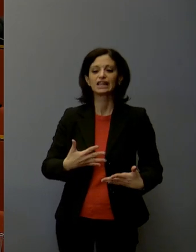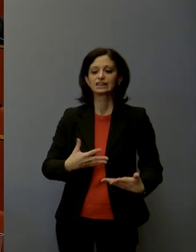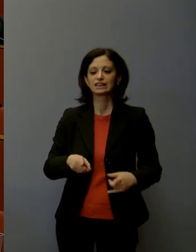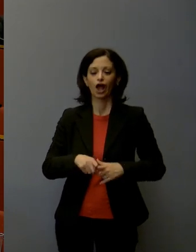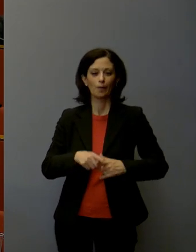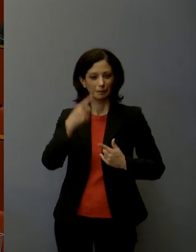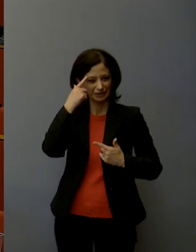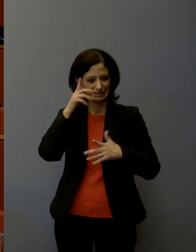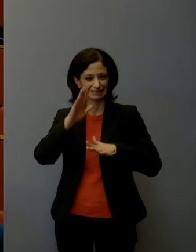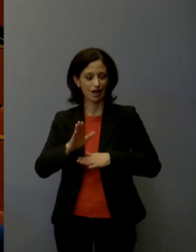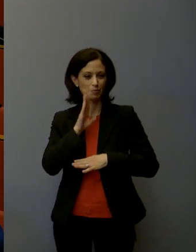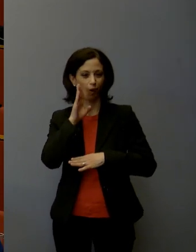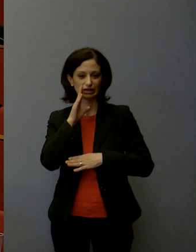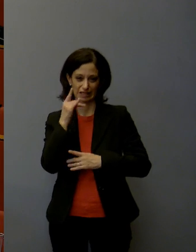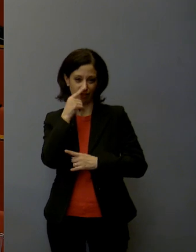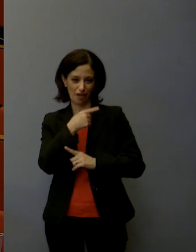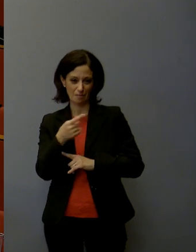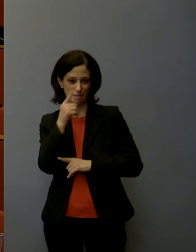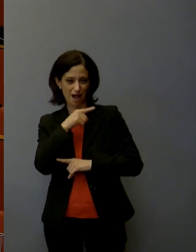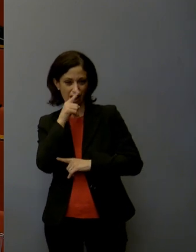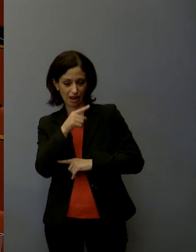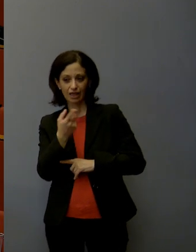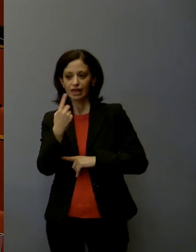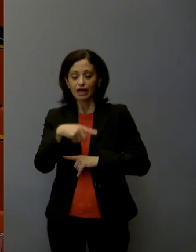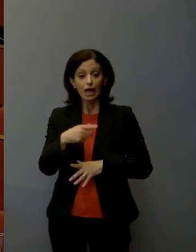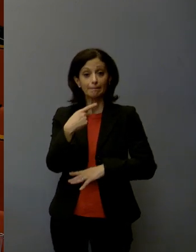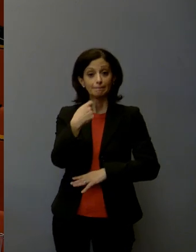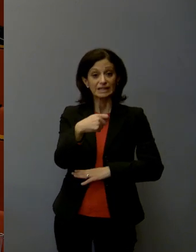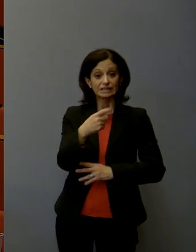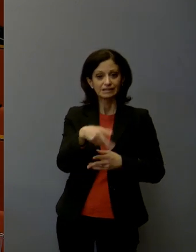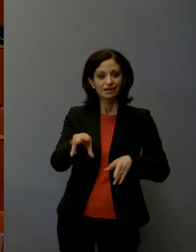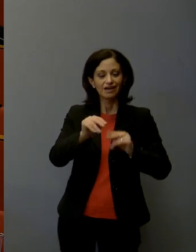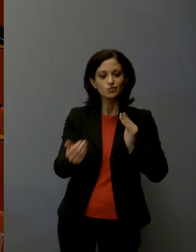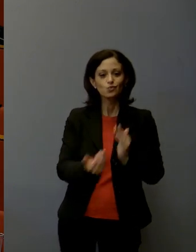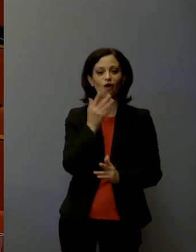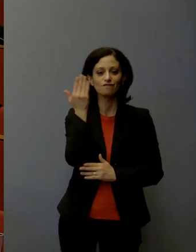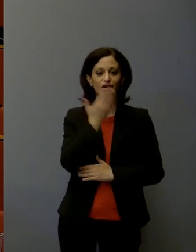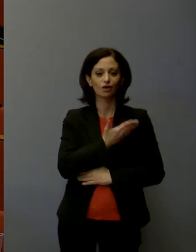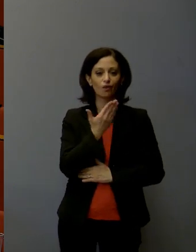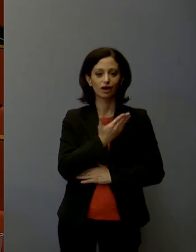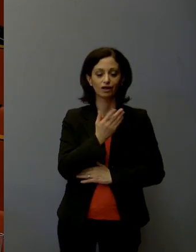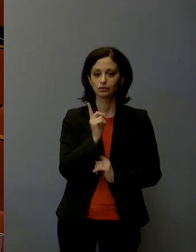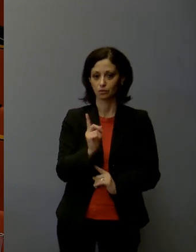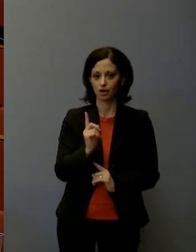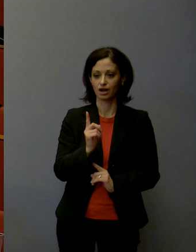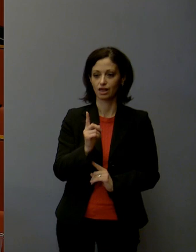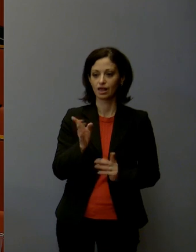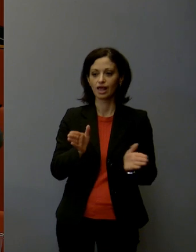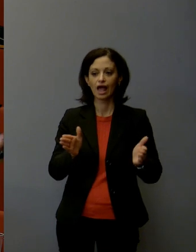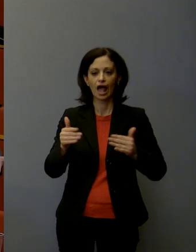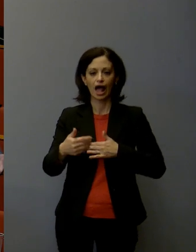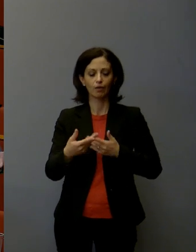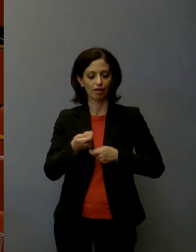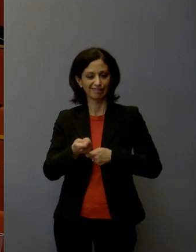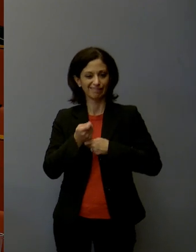cattiva consigliera ha spinto la presidenza a un nuovo errore ossia quello di indurre l'aula in